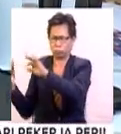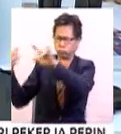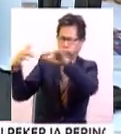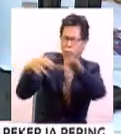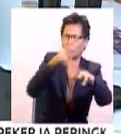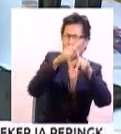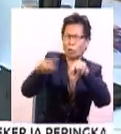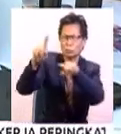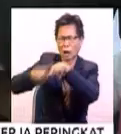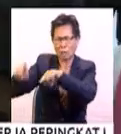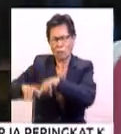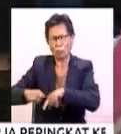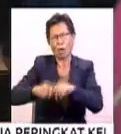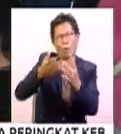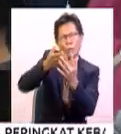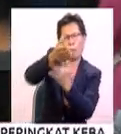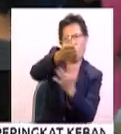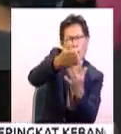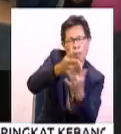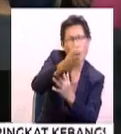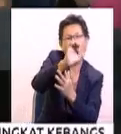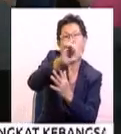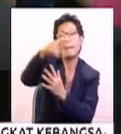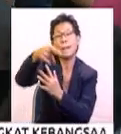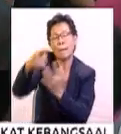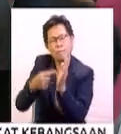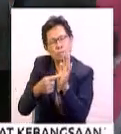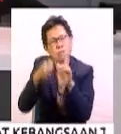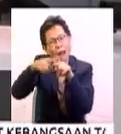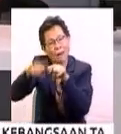memandangkan pelbagai aplikasi ditunjukkan.